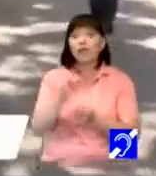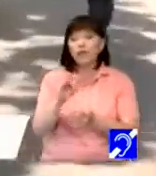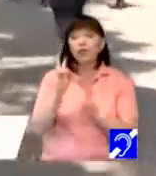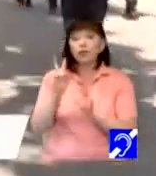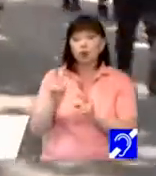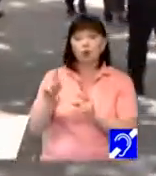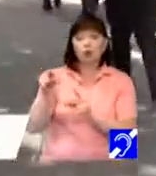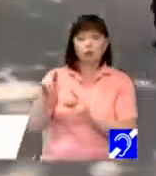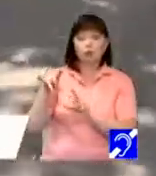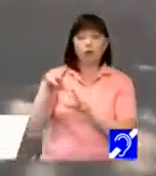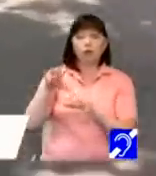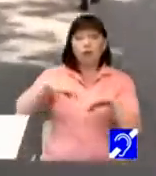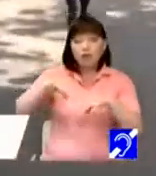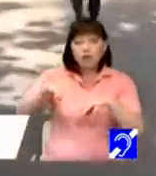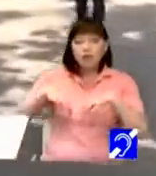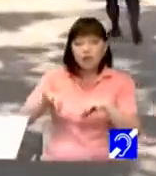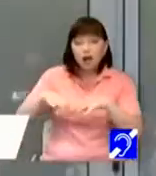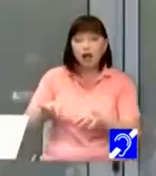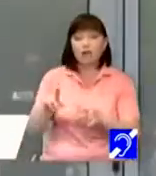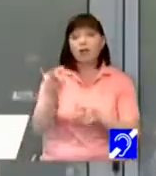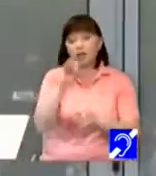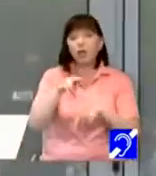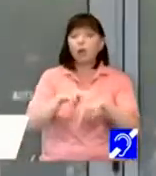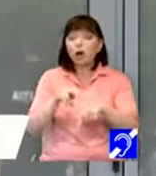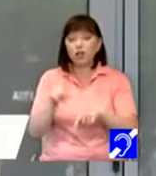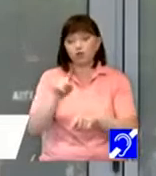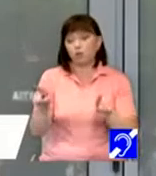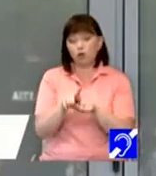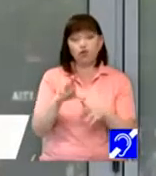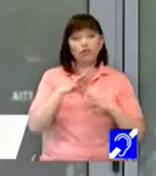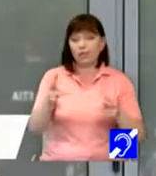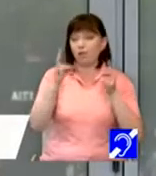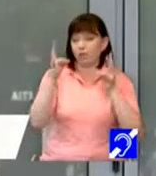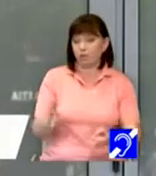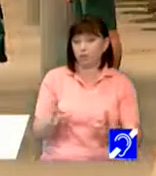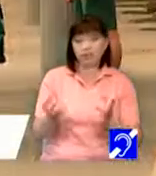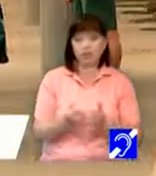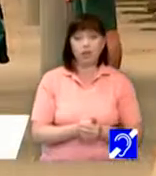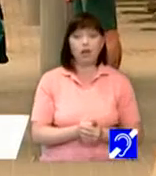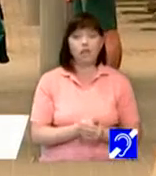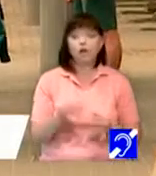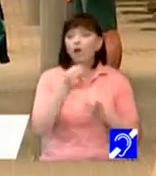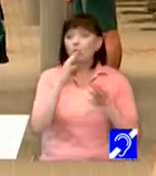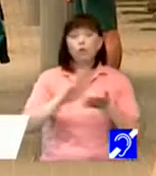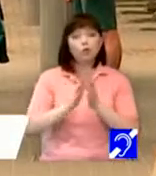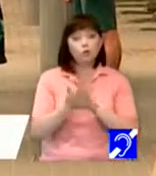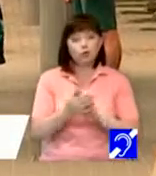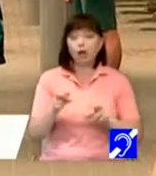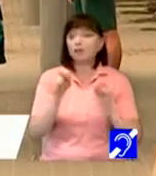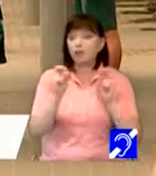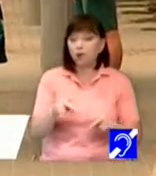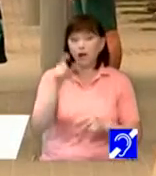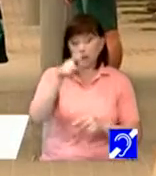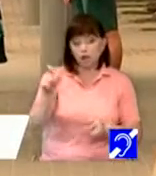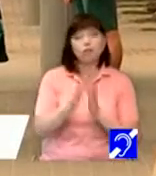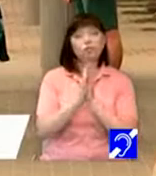persoanele antrenate în trafic și nici polițiștii, cumva să nu fie supra-solicitați. În orice situație de risc,